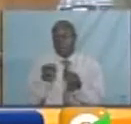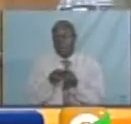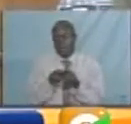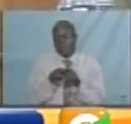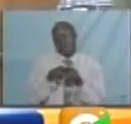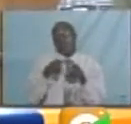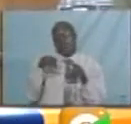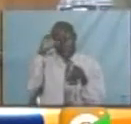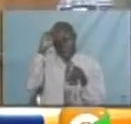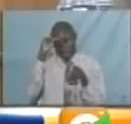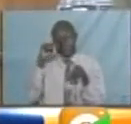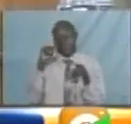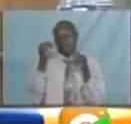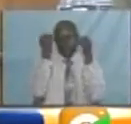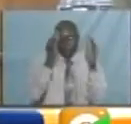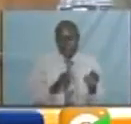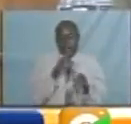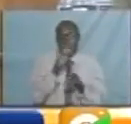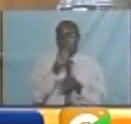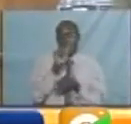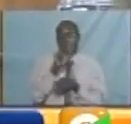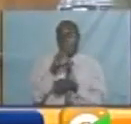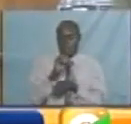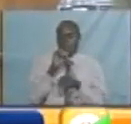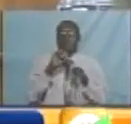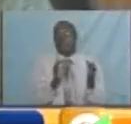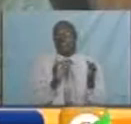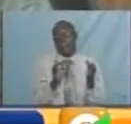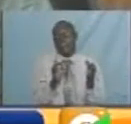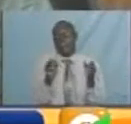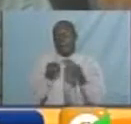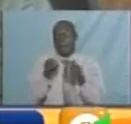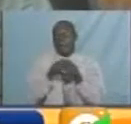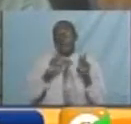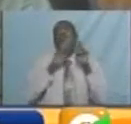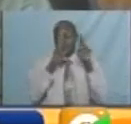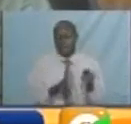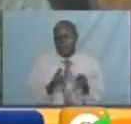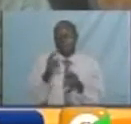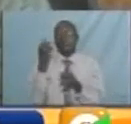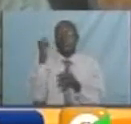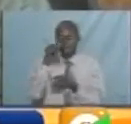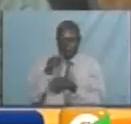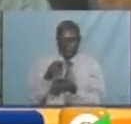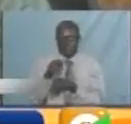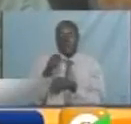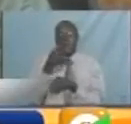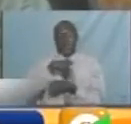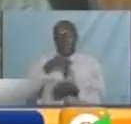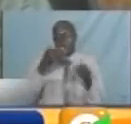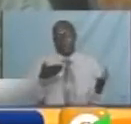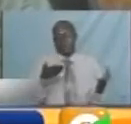mkuu ili Mtunga walitoa uamuzi kuhusiana na swala hili. As a result of the foregoing, we